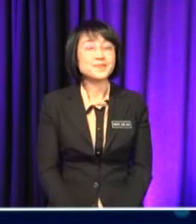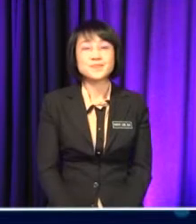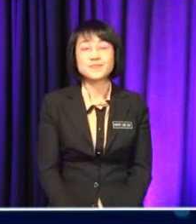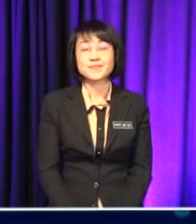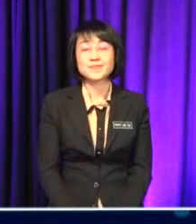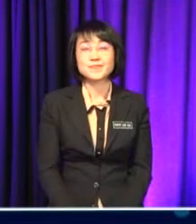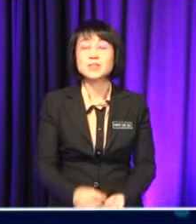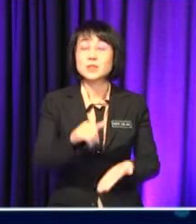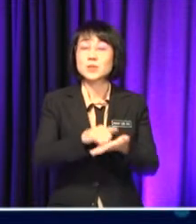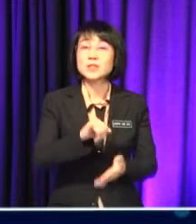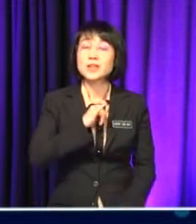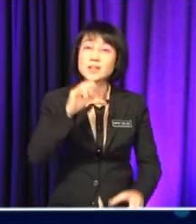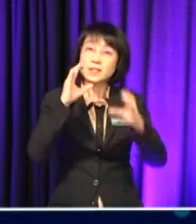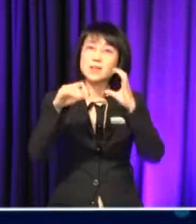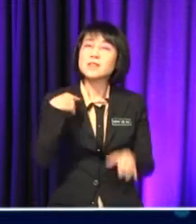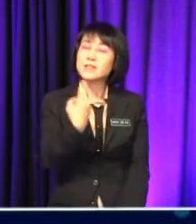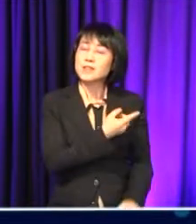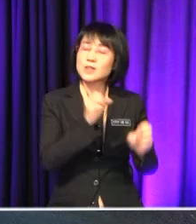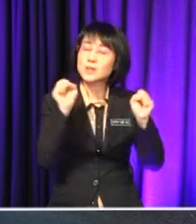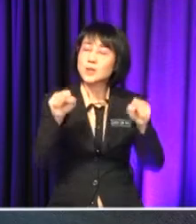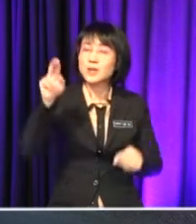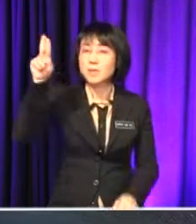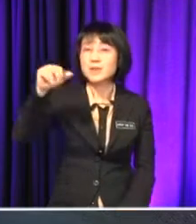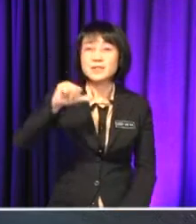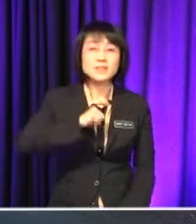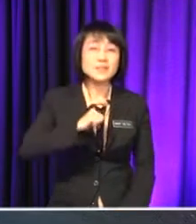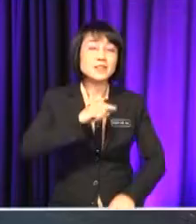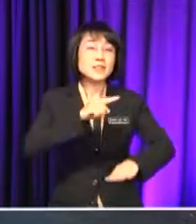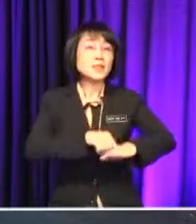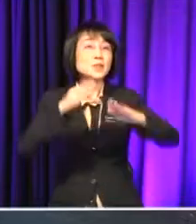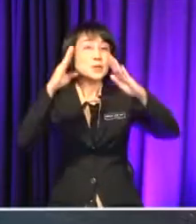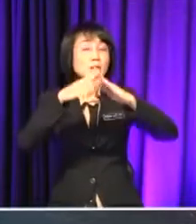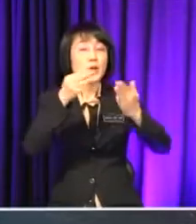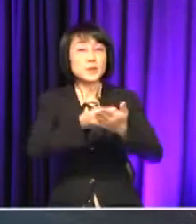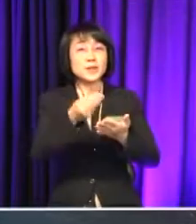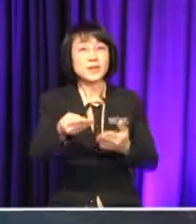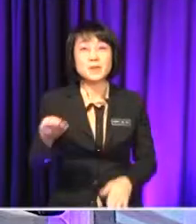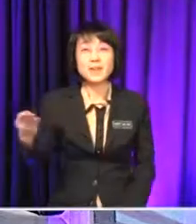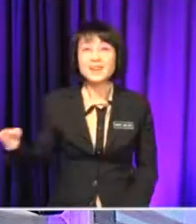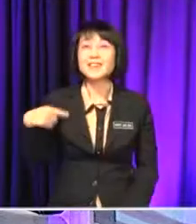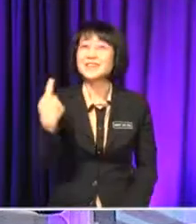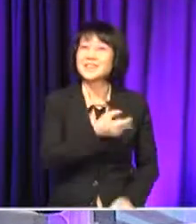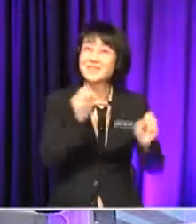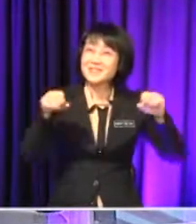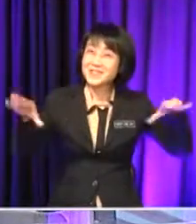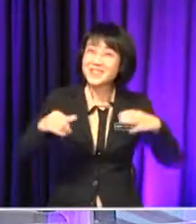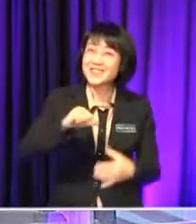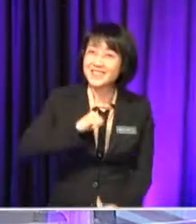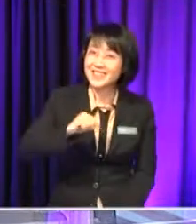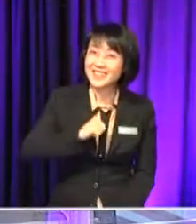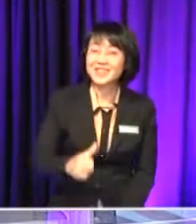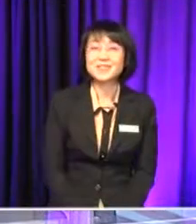pada awal-awal. Kita boleh pasang sendiri di rumah. Kan? Ya, kita hanya beli barang dan kita boleh buat sendiri